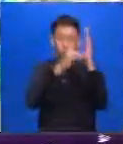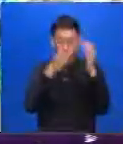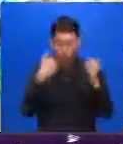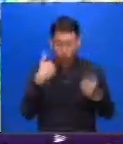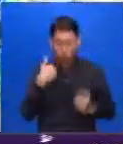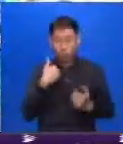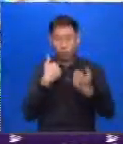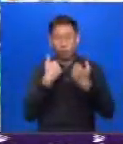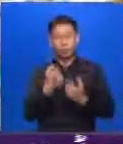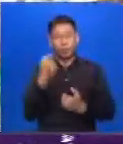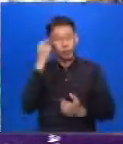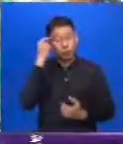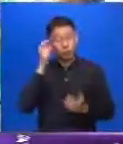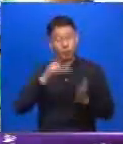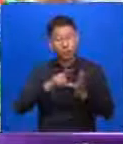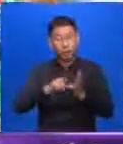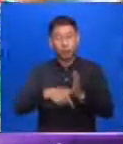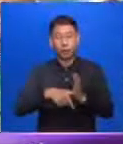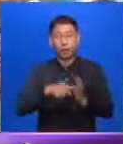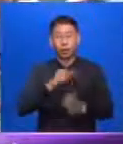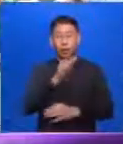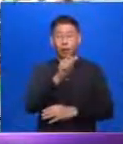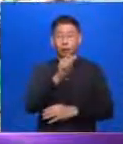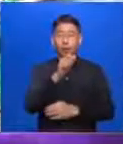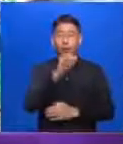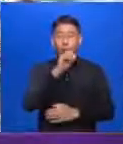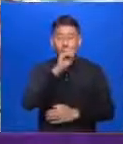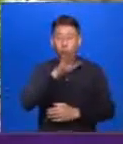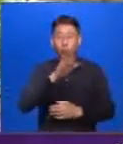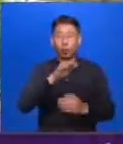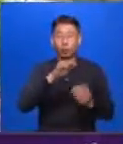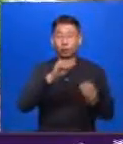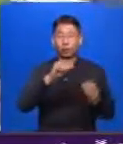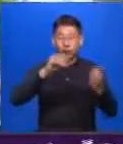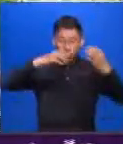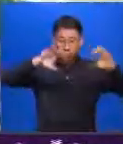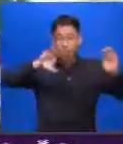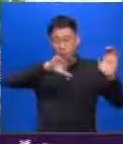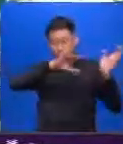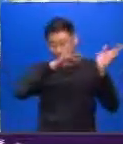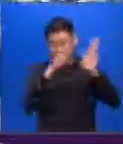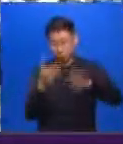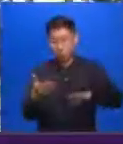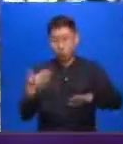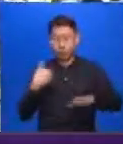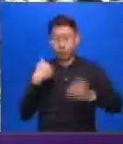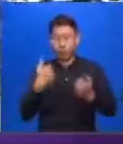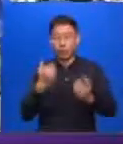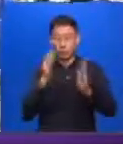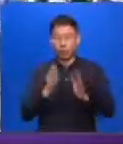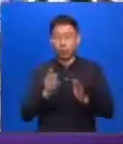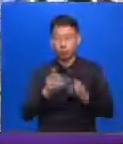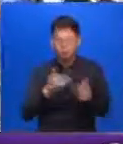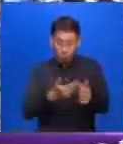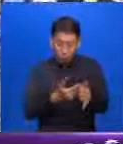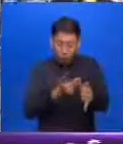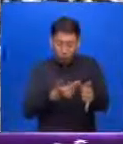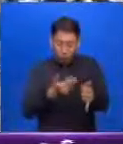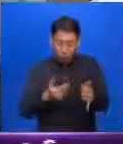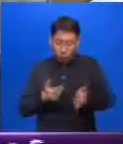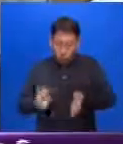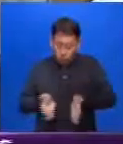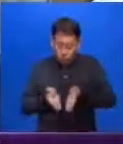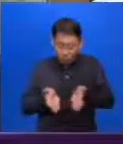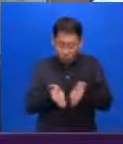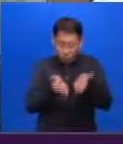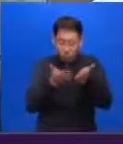ทพขณะที่เลขาธิการกปปส.ย้ำถึงการล้มรัฐบาลตลอดเวลาแสดงถึงมีผู้อยู่เบื้องหลังด้านน